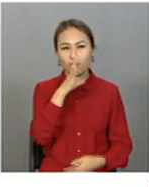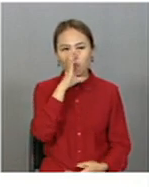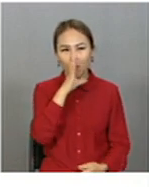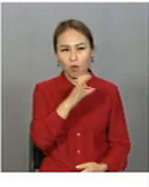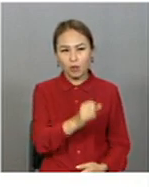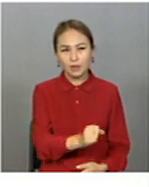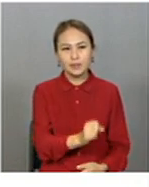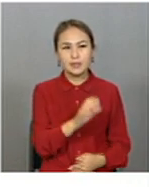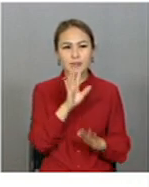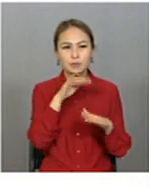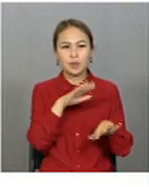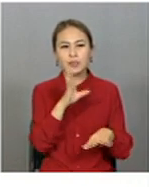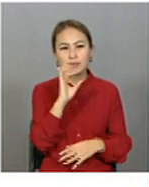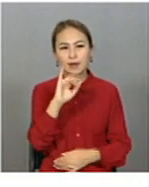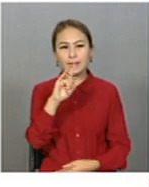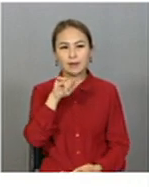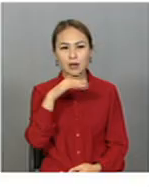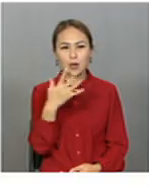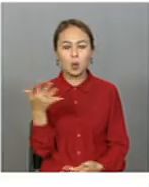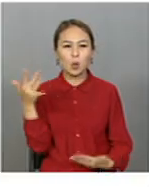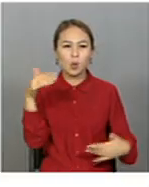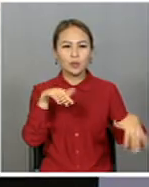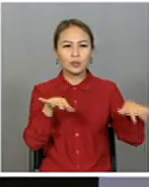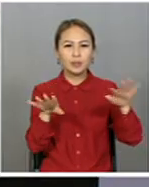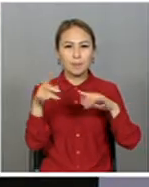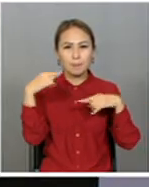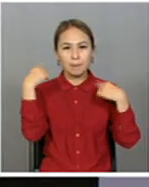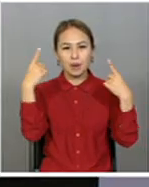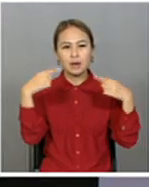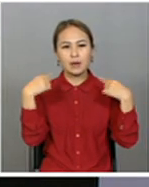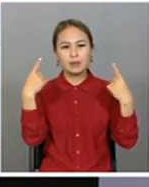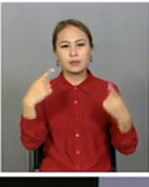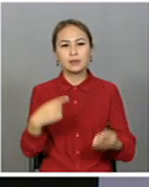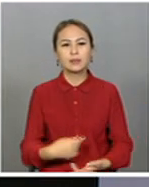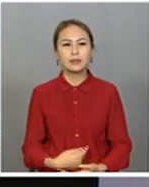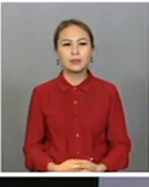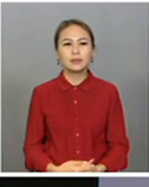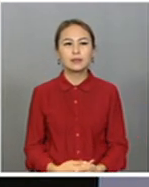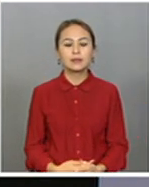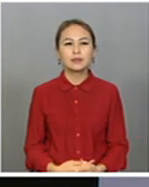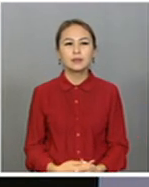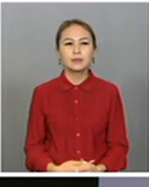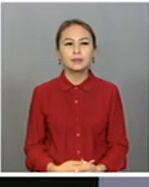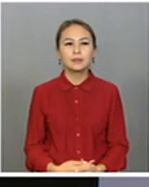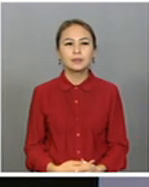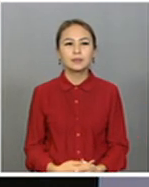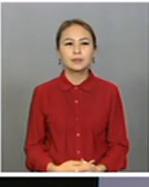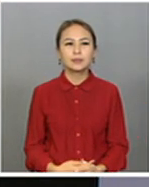степной сайгак, горный баран. Молодцы!